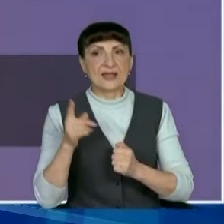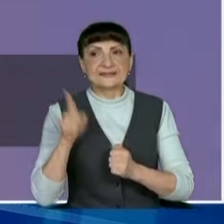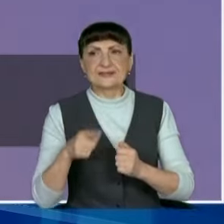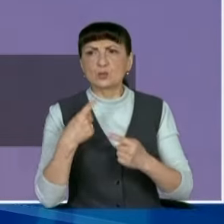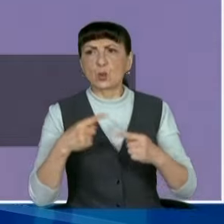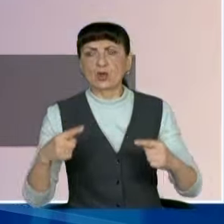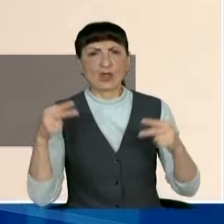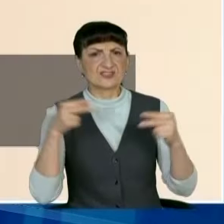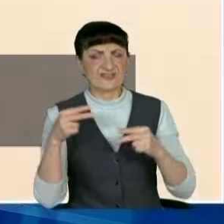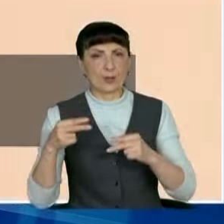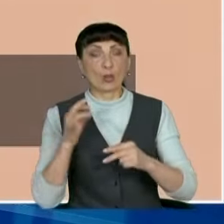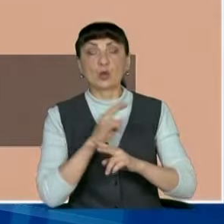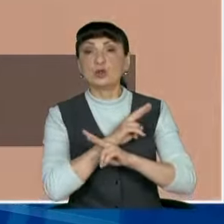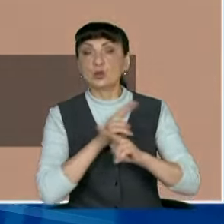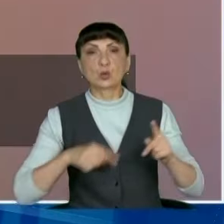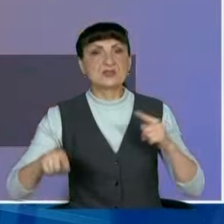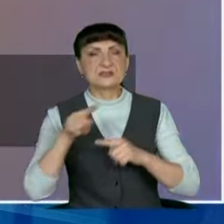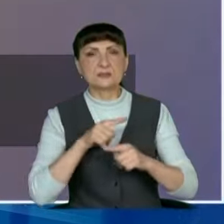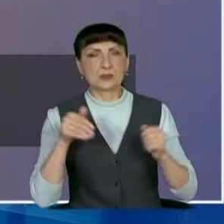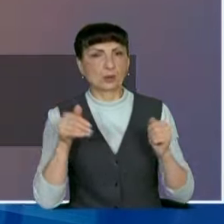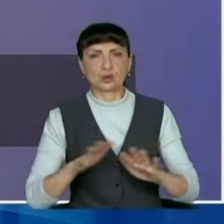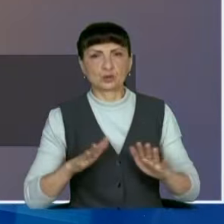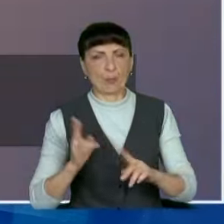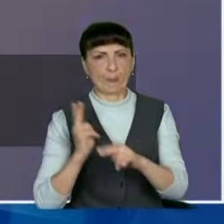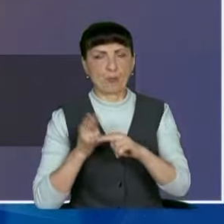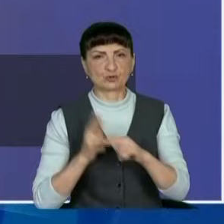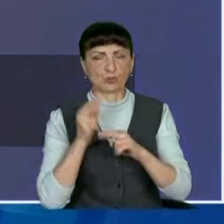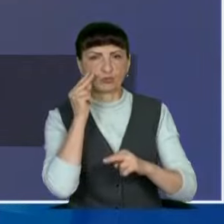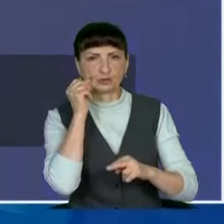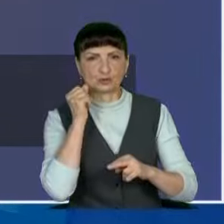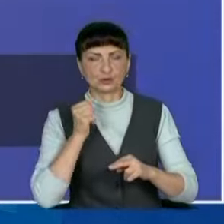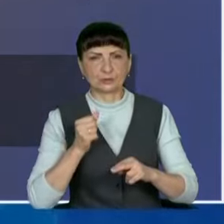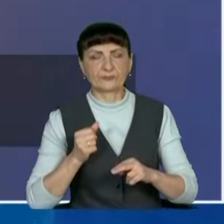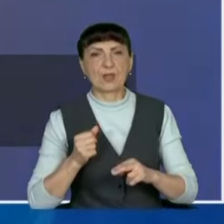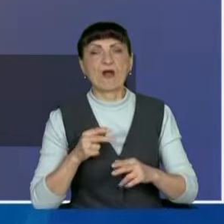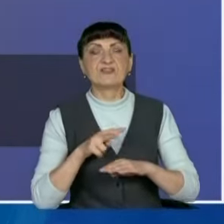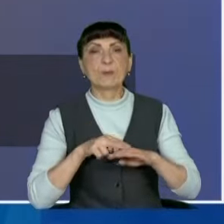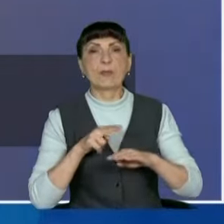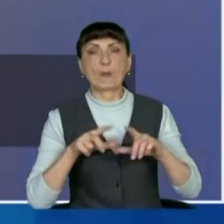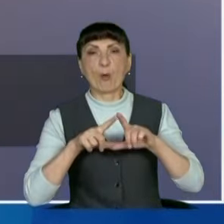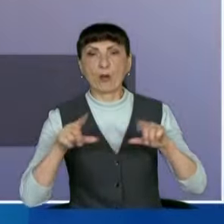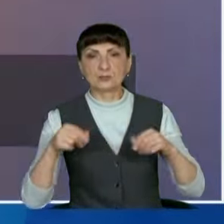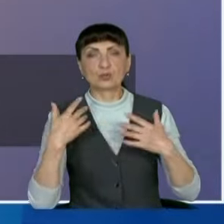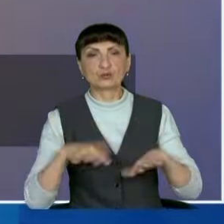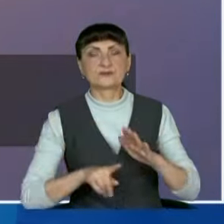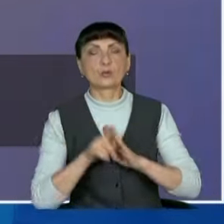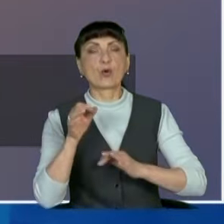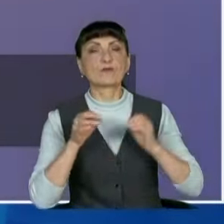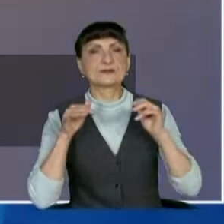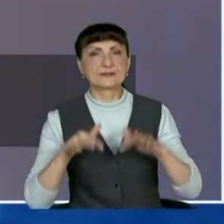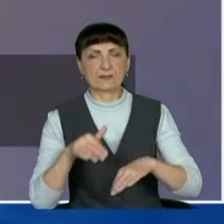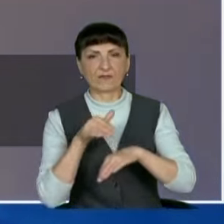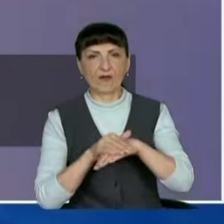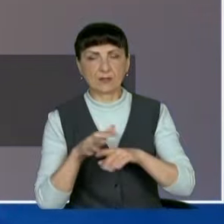другие очевидцы, но никто из них не решился помешать вооруженному злоумышленнику. В департаменте полиции возбудили уголовное дело по